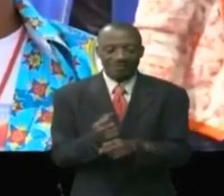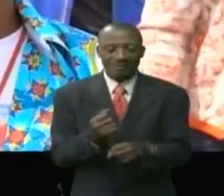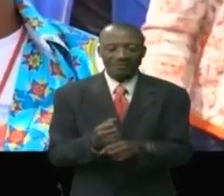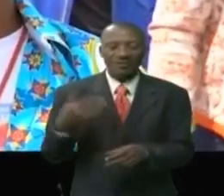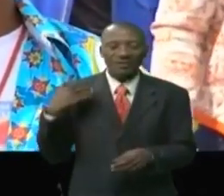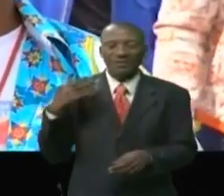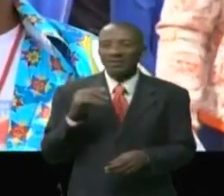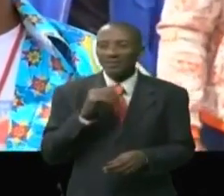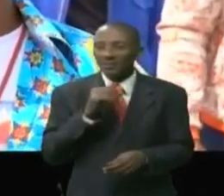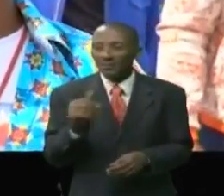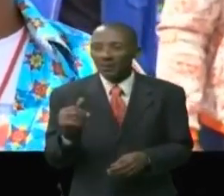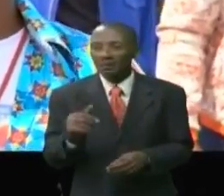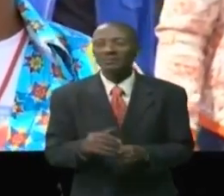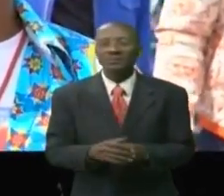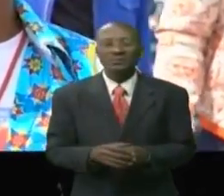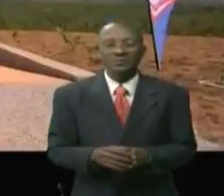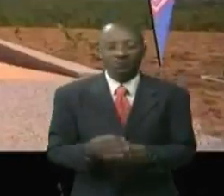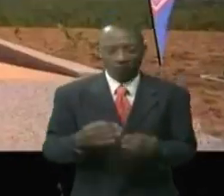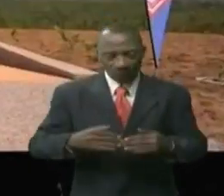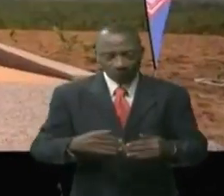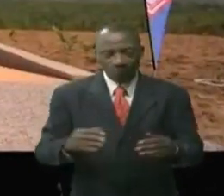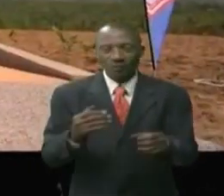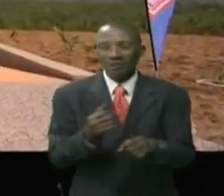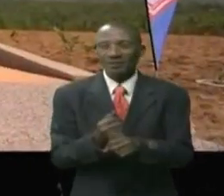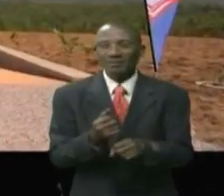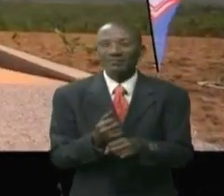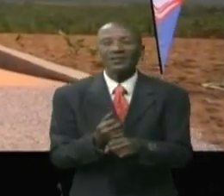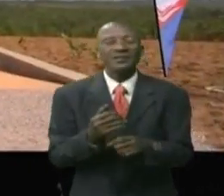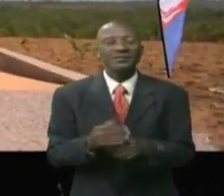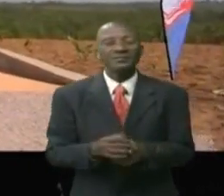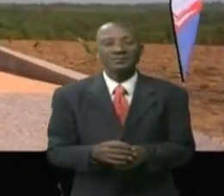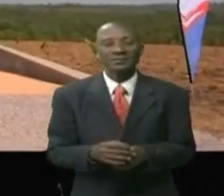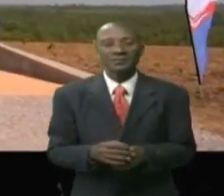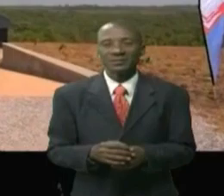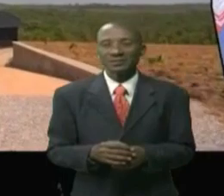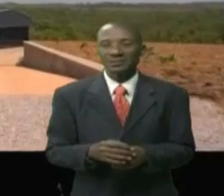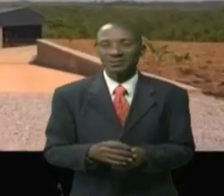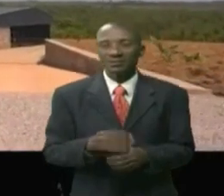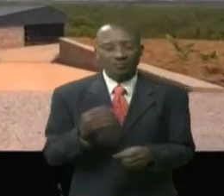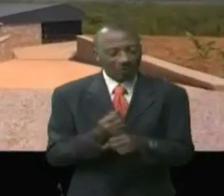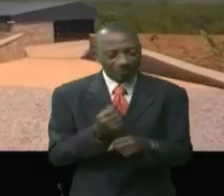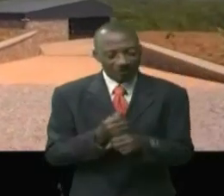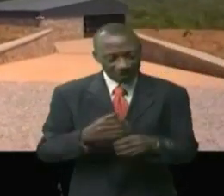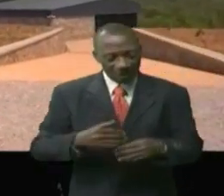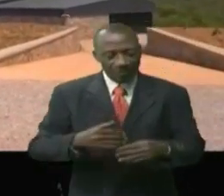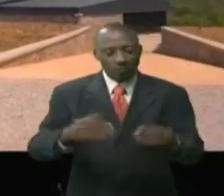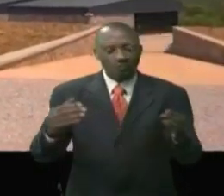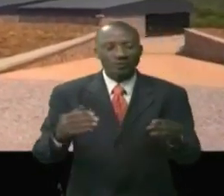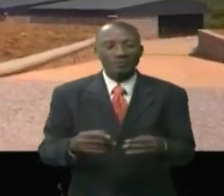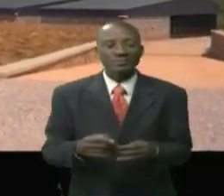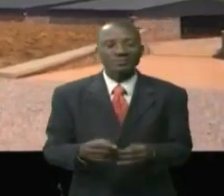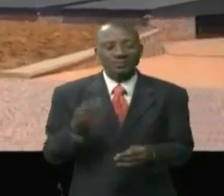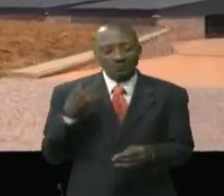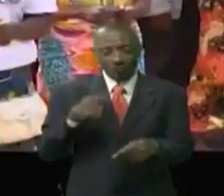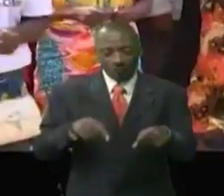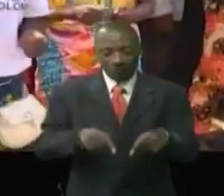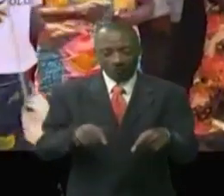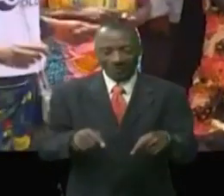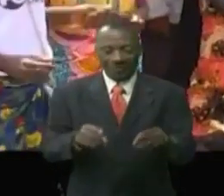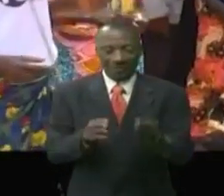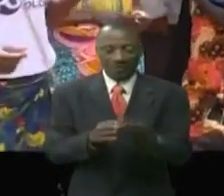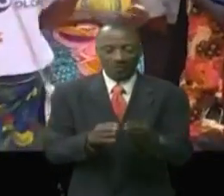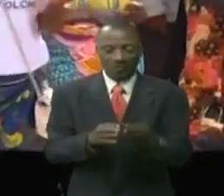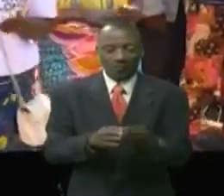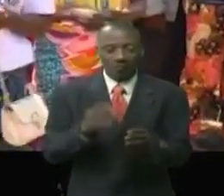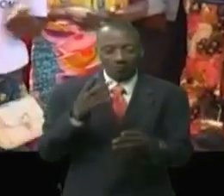gens à mchacha ils ne font pas l'université de constructions qui témoignent l'esprit de grandeur voulu imprimer par le garant de la nation dans la